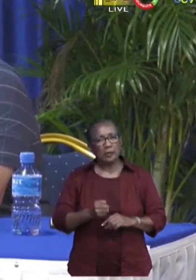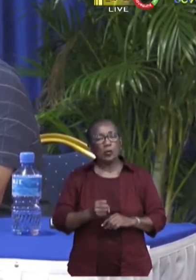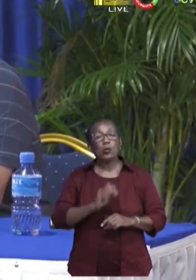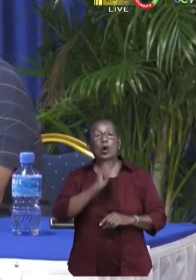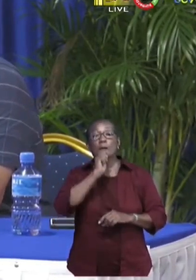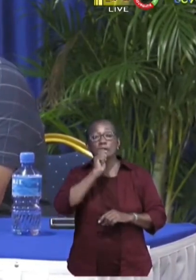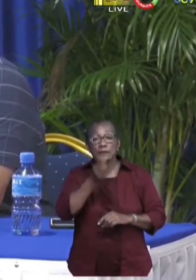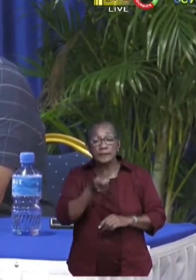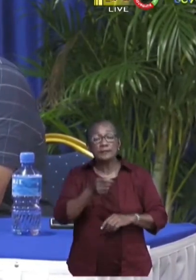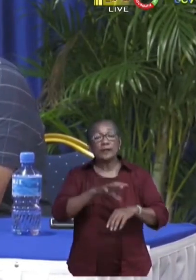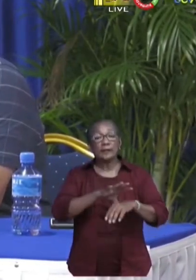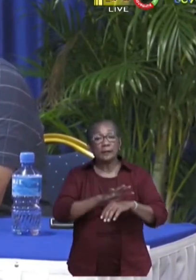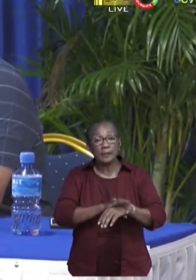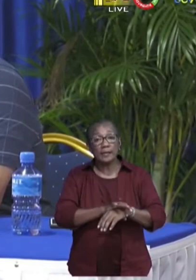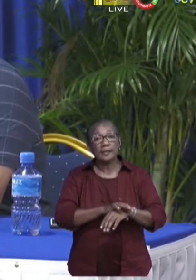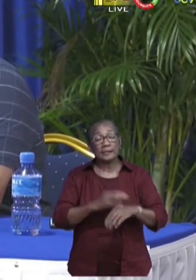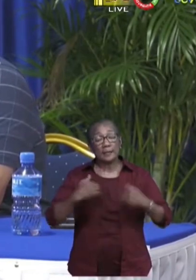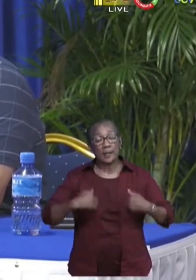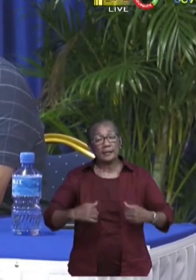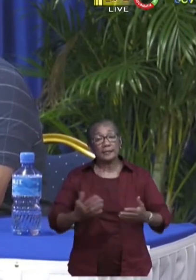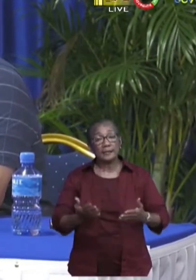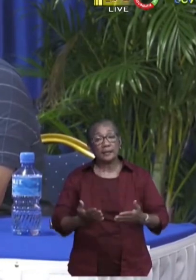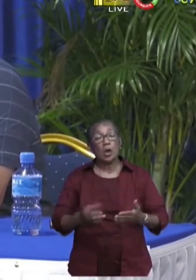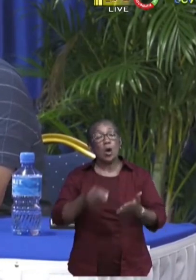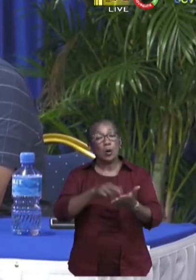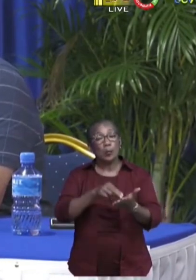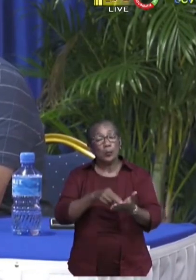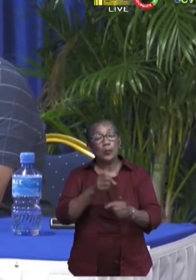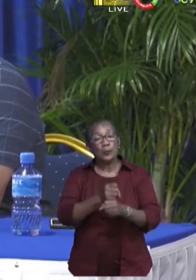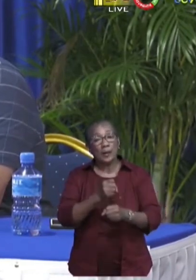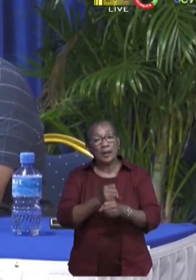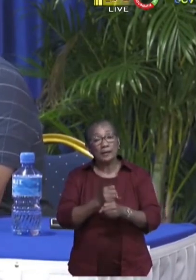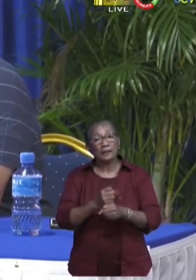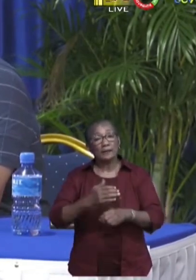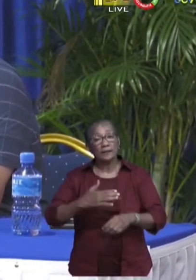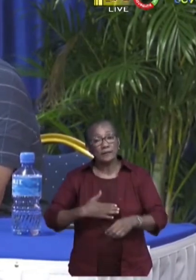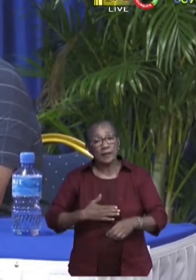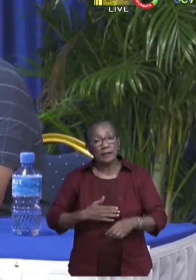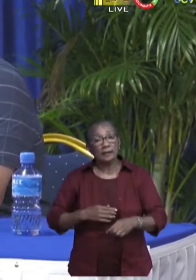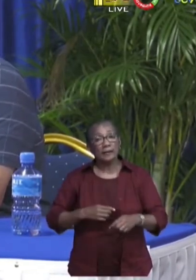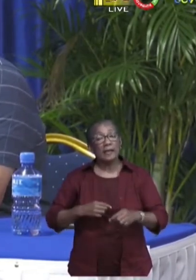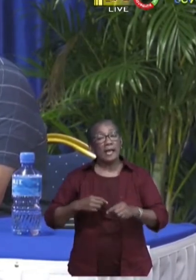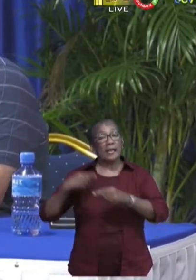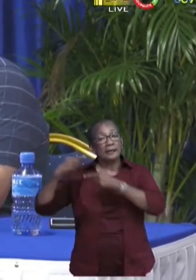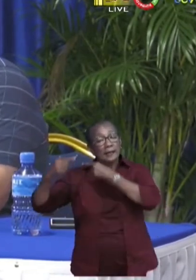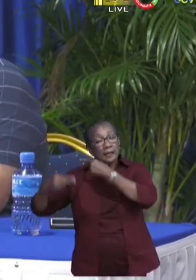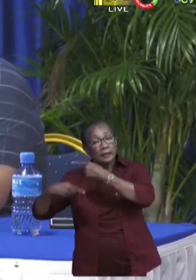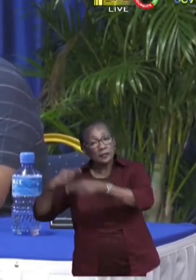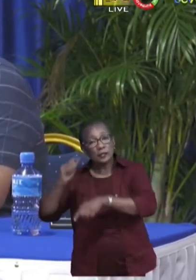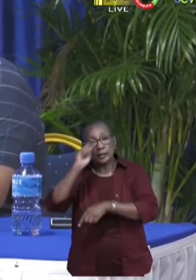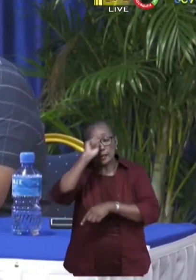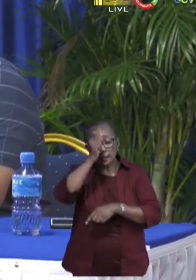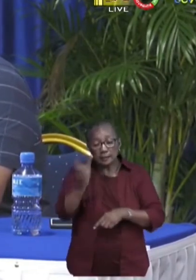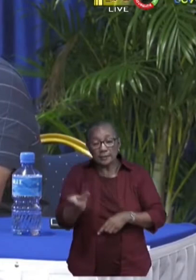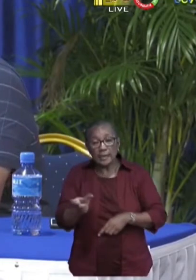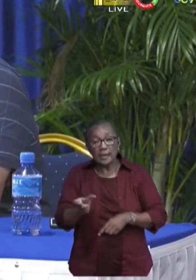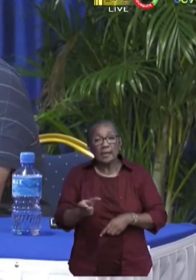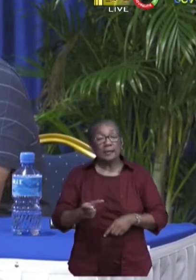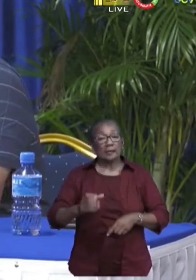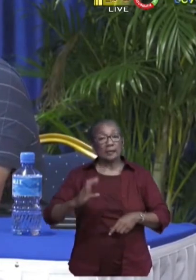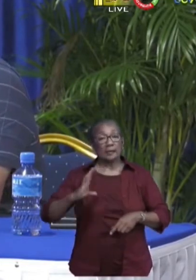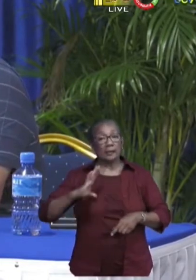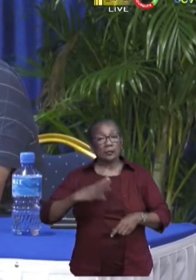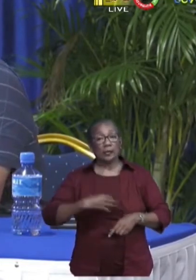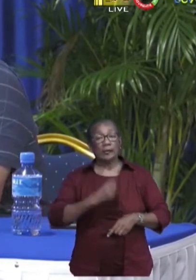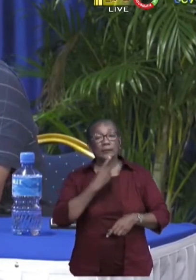advies van de medische mensen, gebruik maken van het traditioneel gezag. De directeur heeft al gezegd dat